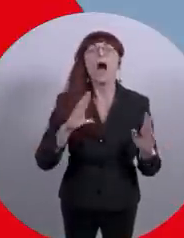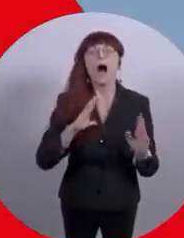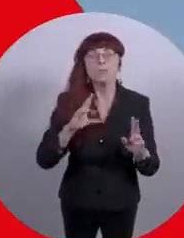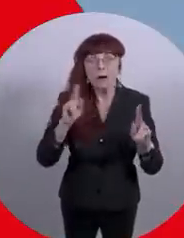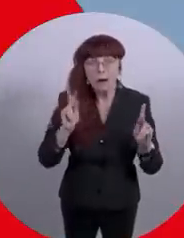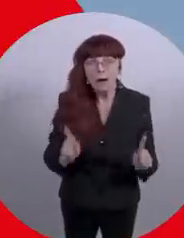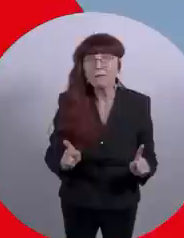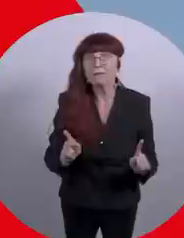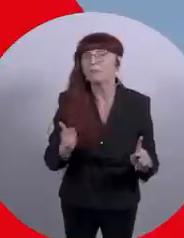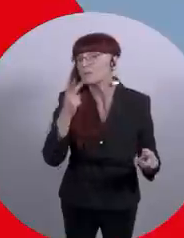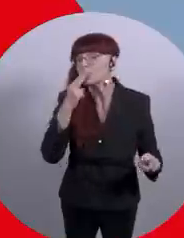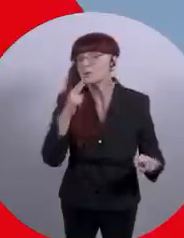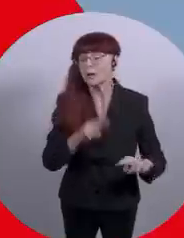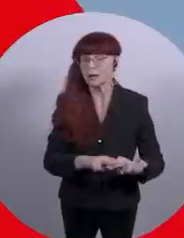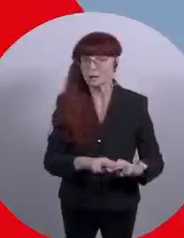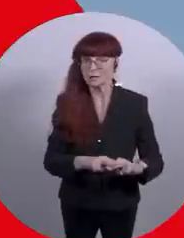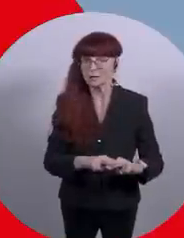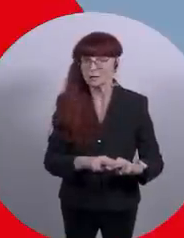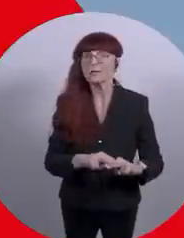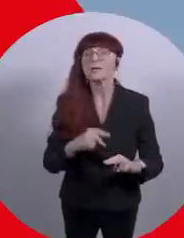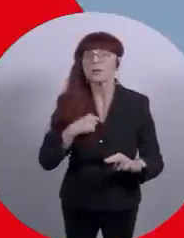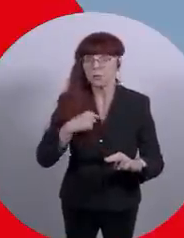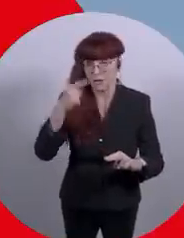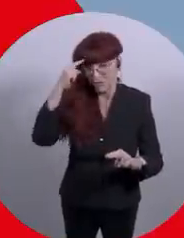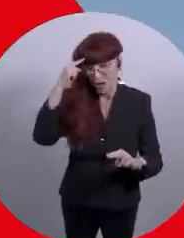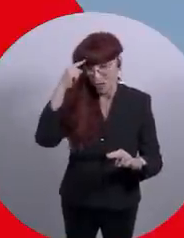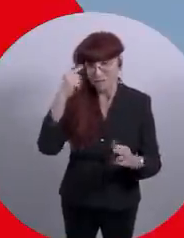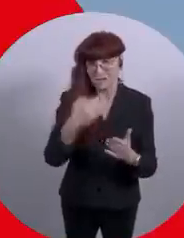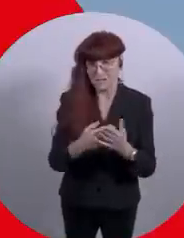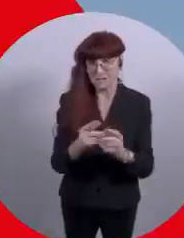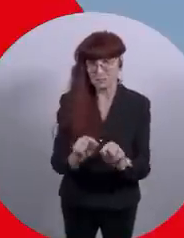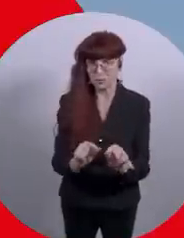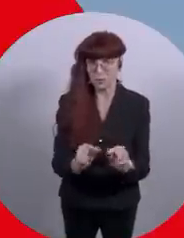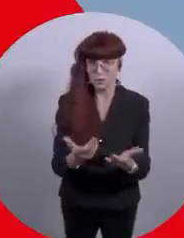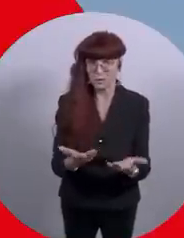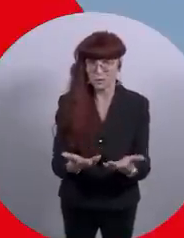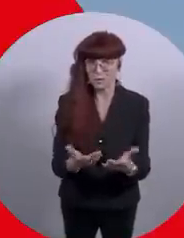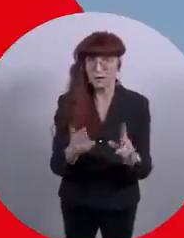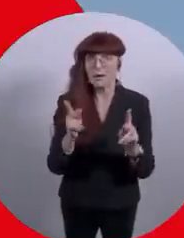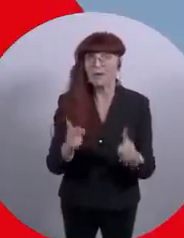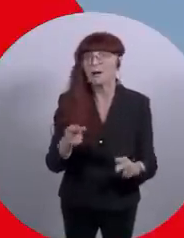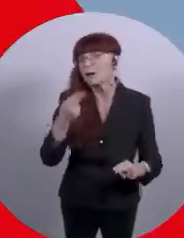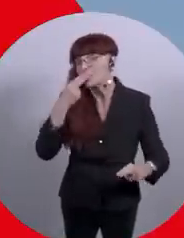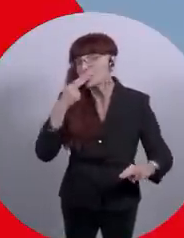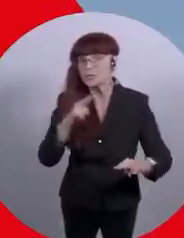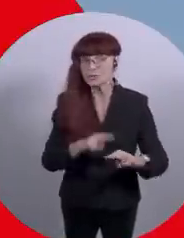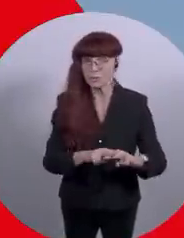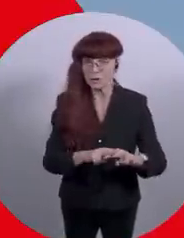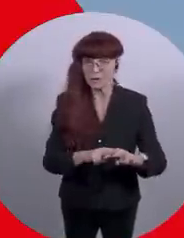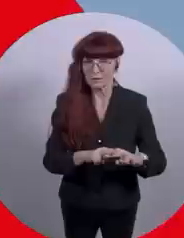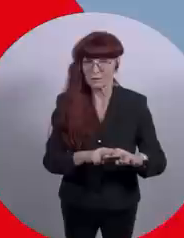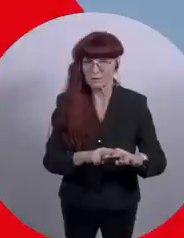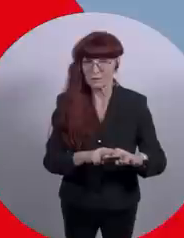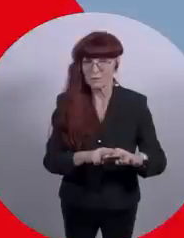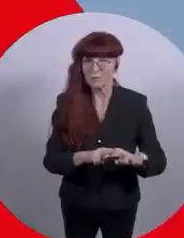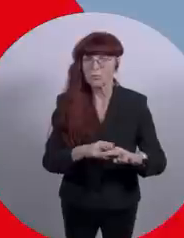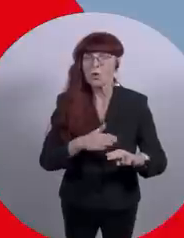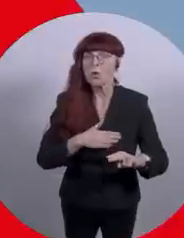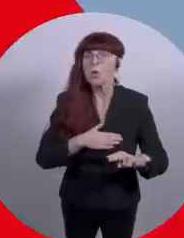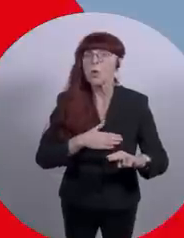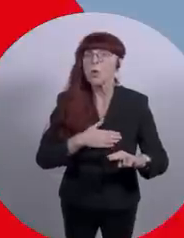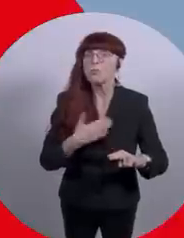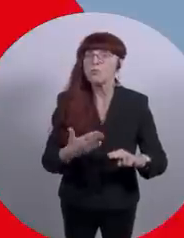versprechen ich weiß was das bedeutet aber ich kann nicht versprechen dass auch trotz einer